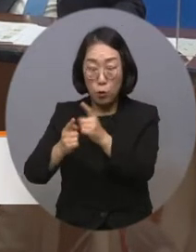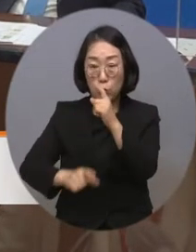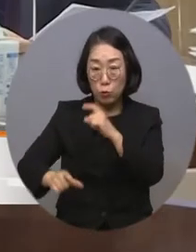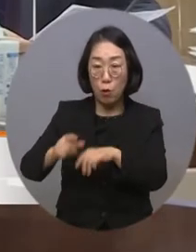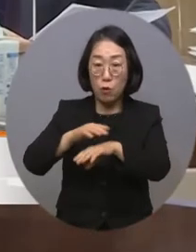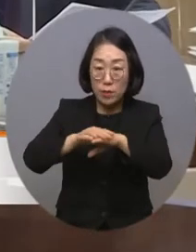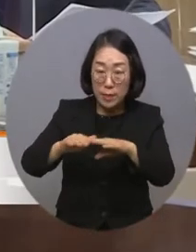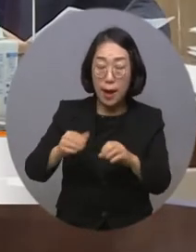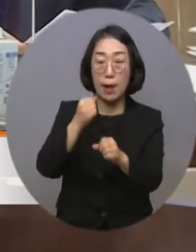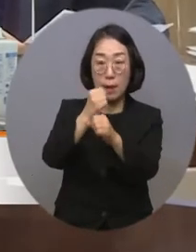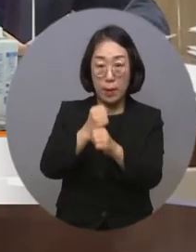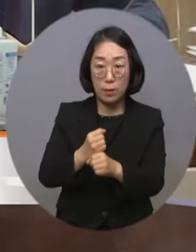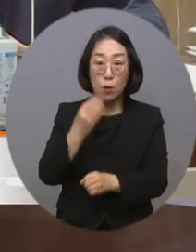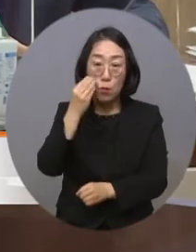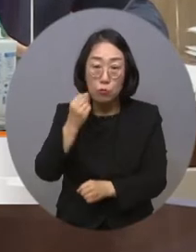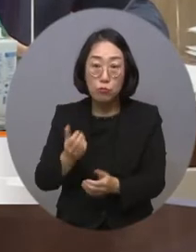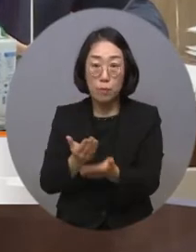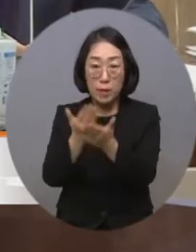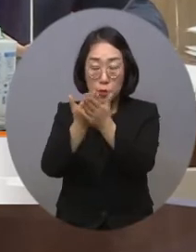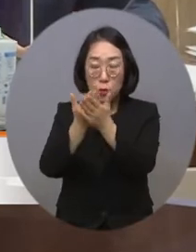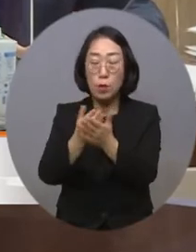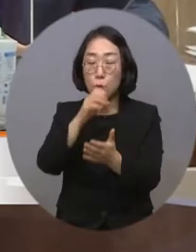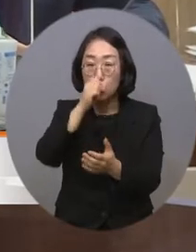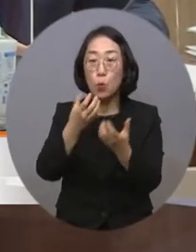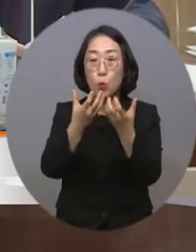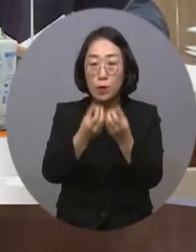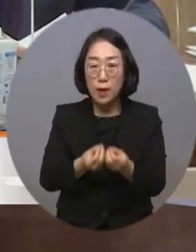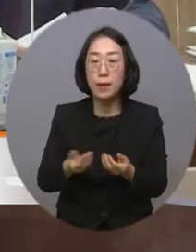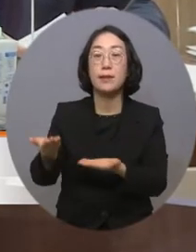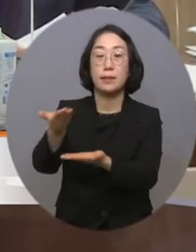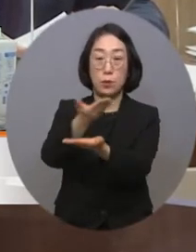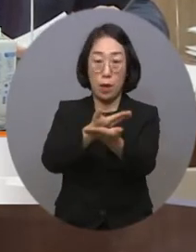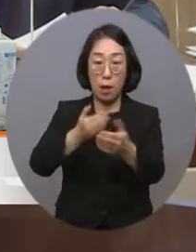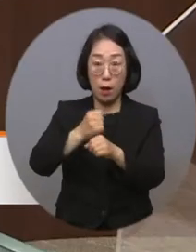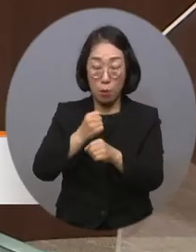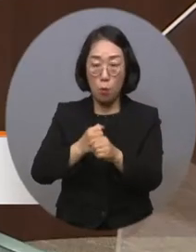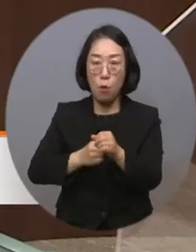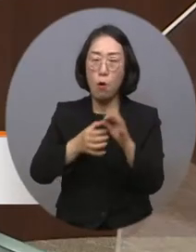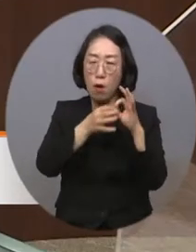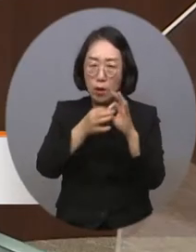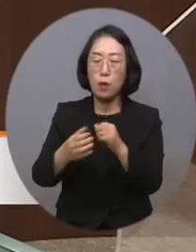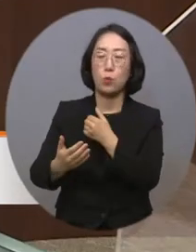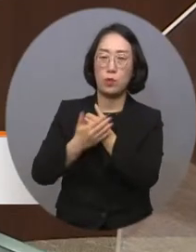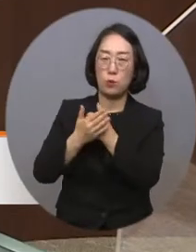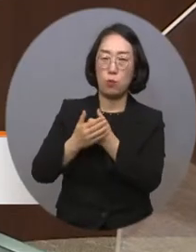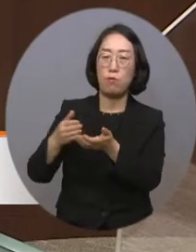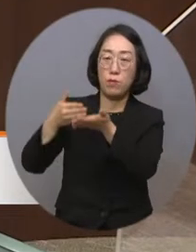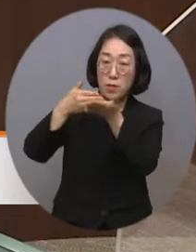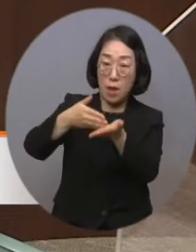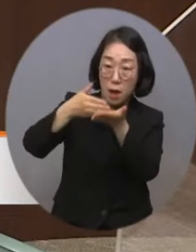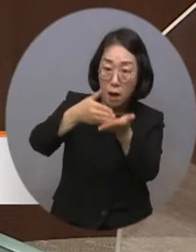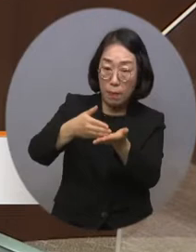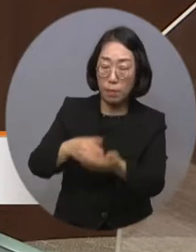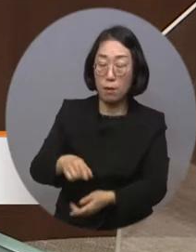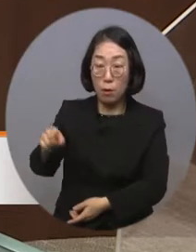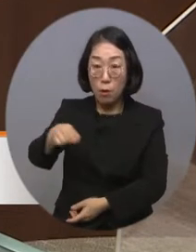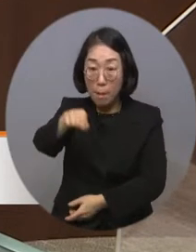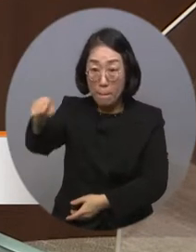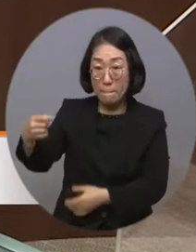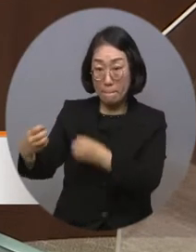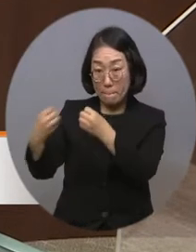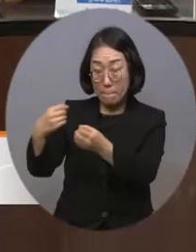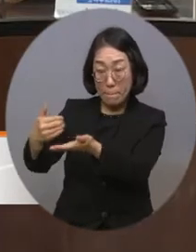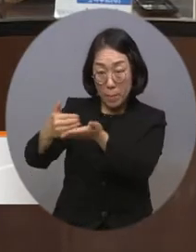성장 동력 기반을 갖추는 등의 사례를 공유하며 지속적인 지원을 요청했으며 김 지사는 여성기업 지원